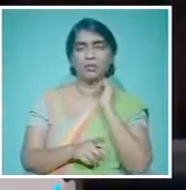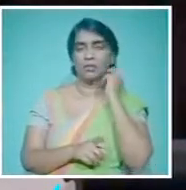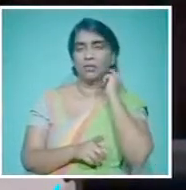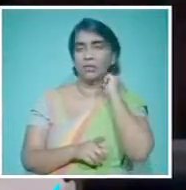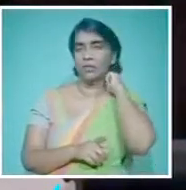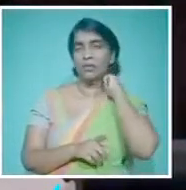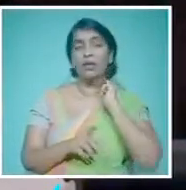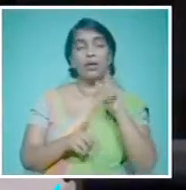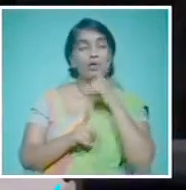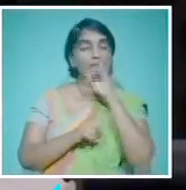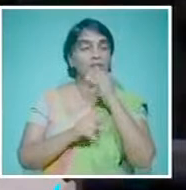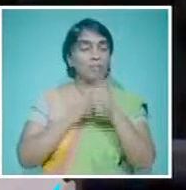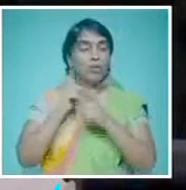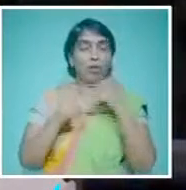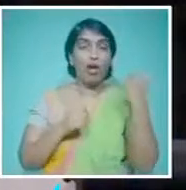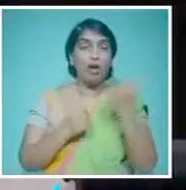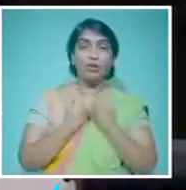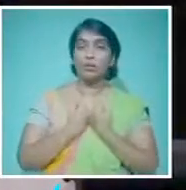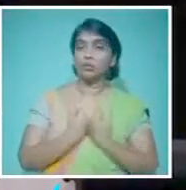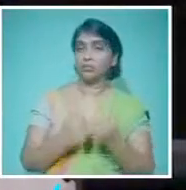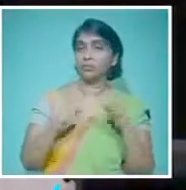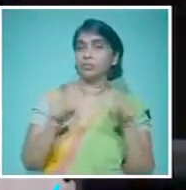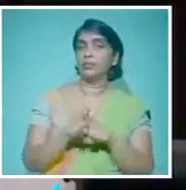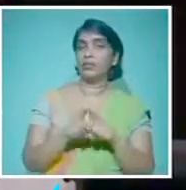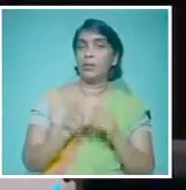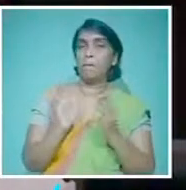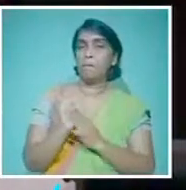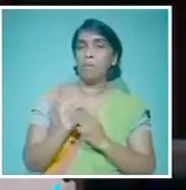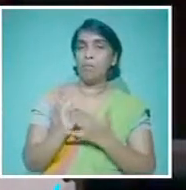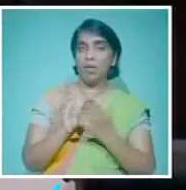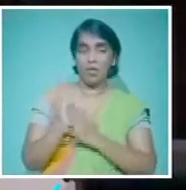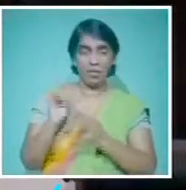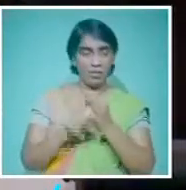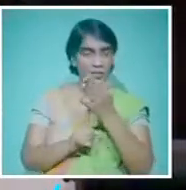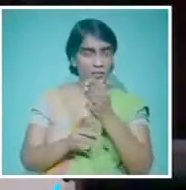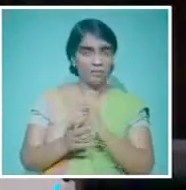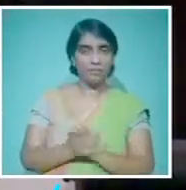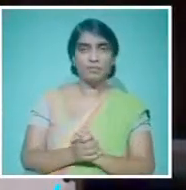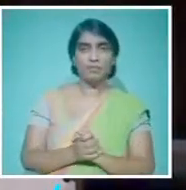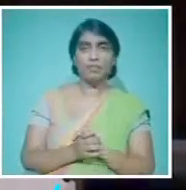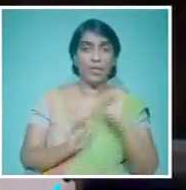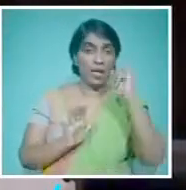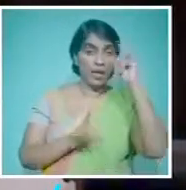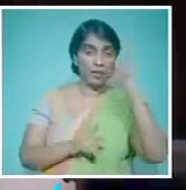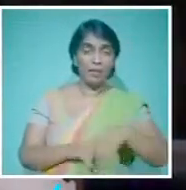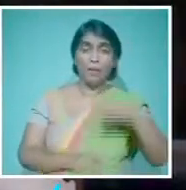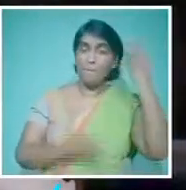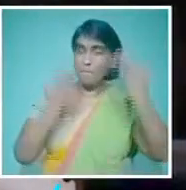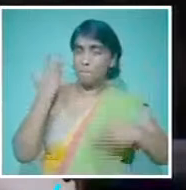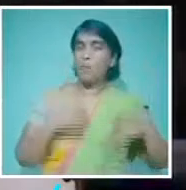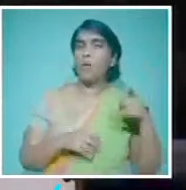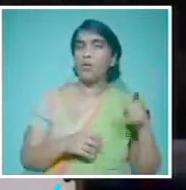samara kata kerana aluteng ya pedila lagi, mana orang nation mantri itu pun, hatta dah hak meruwa.